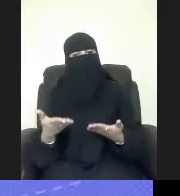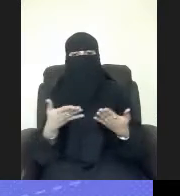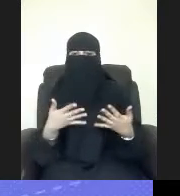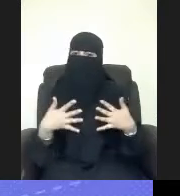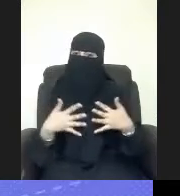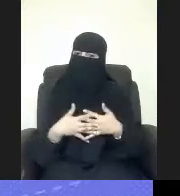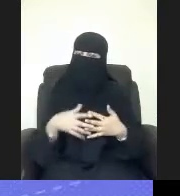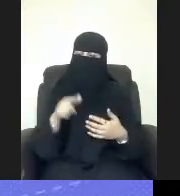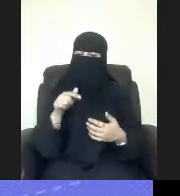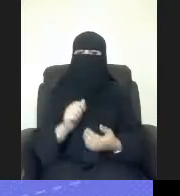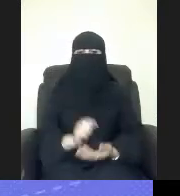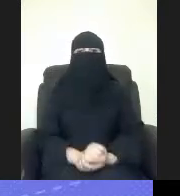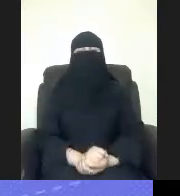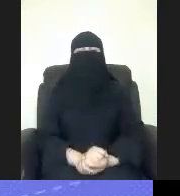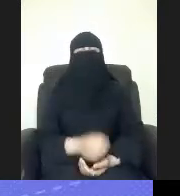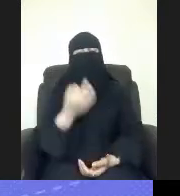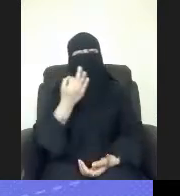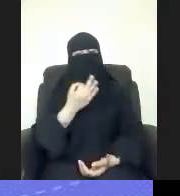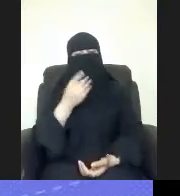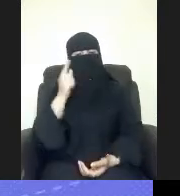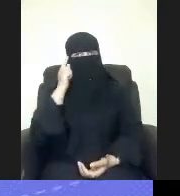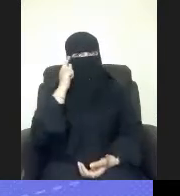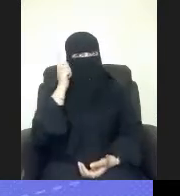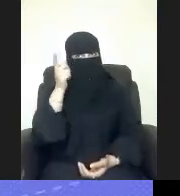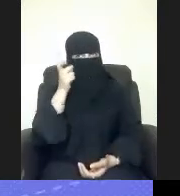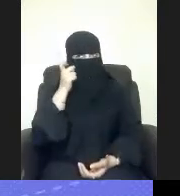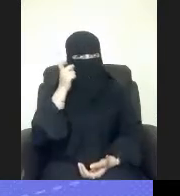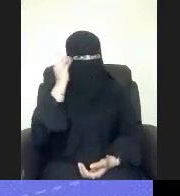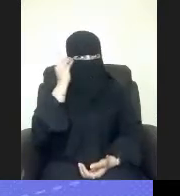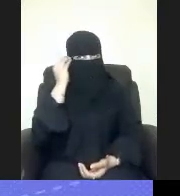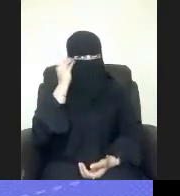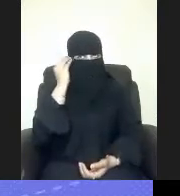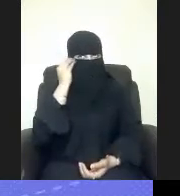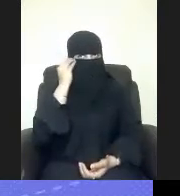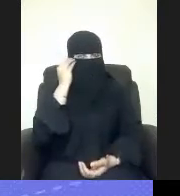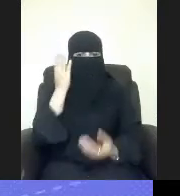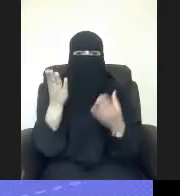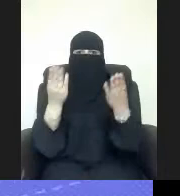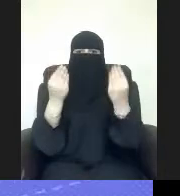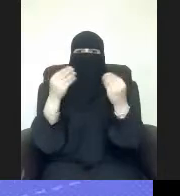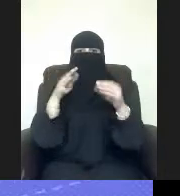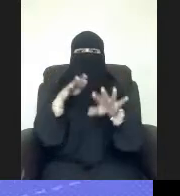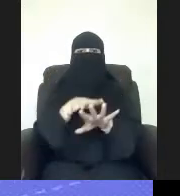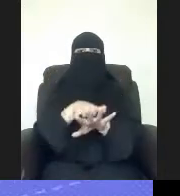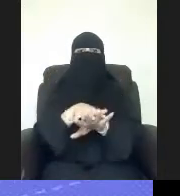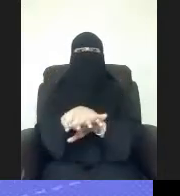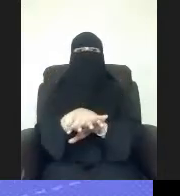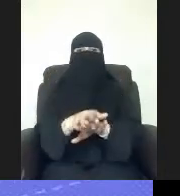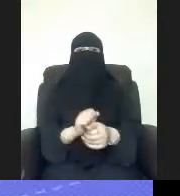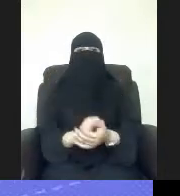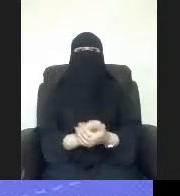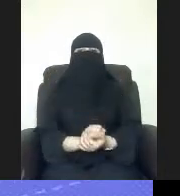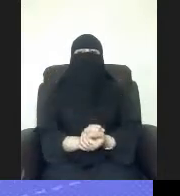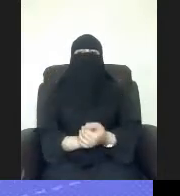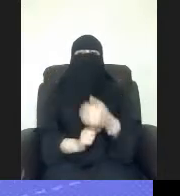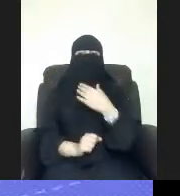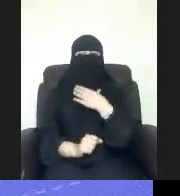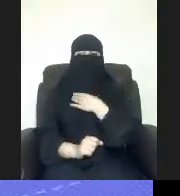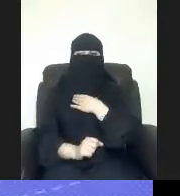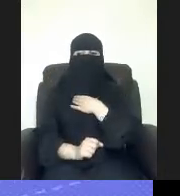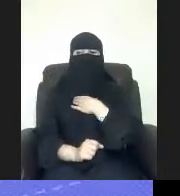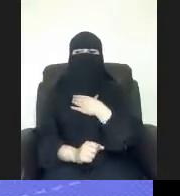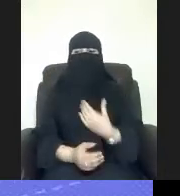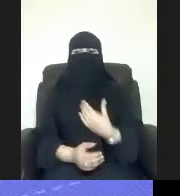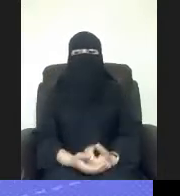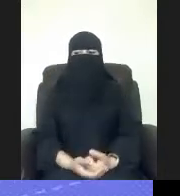حقيقة، واللي ركزت من خلالها على مفهوم التعلم المدمج وأهم النماذج اللي ممكن نتبناها في التعلم المدمج،